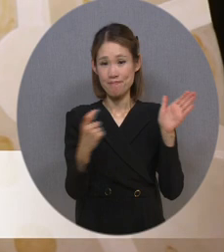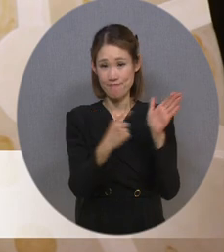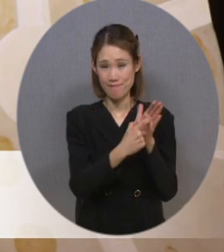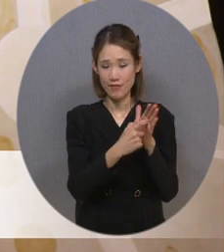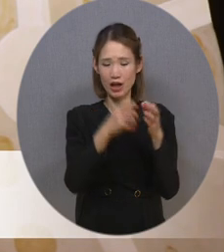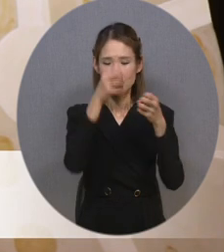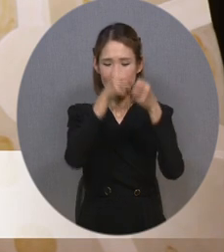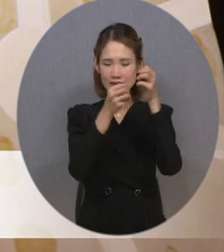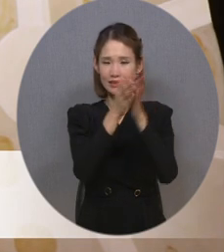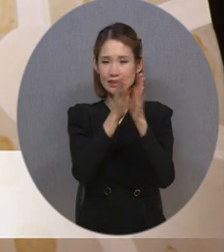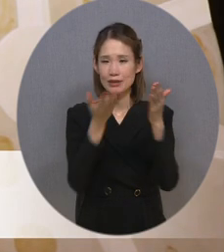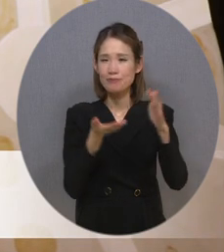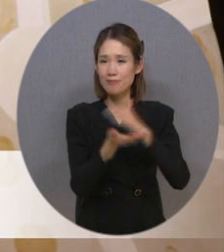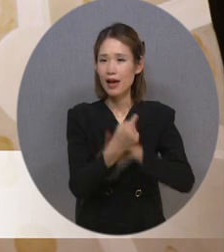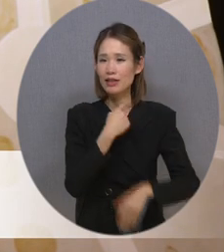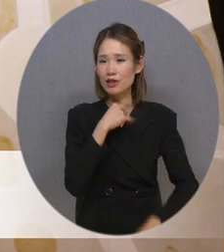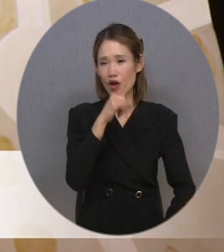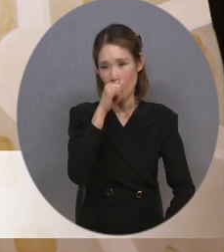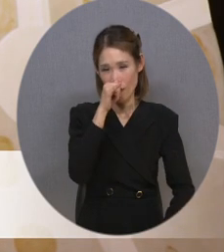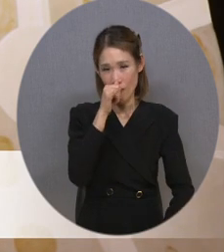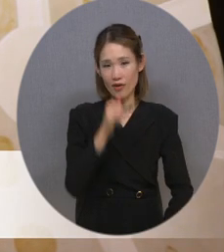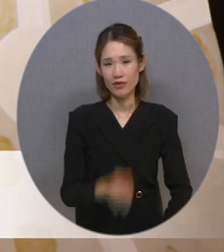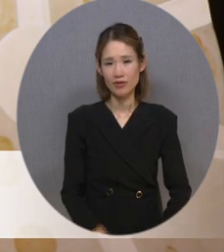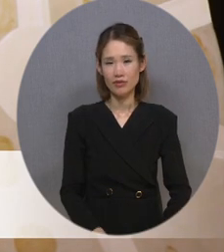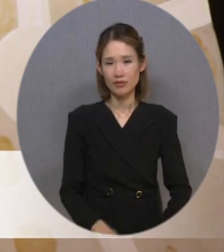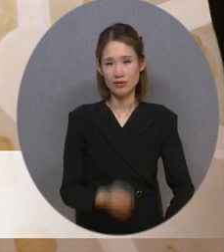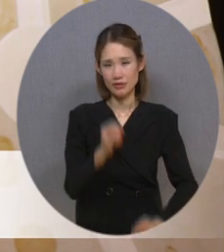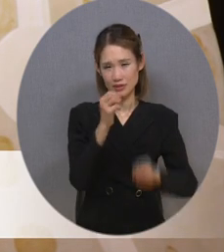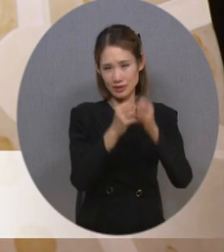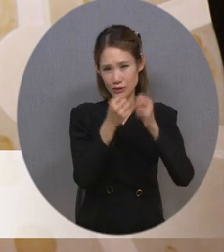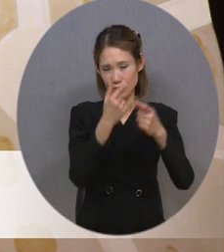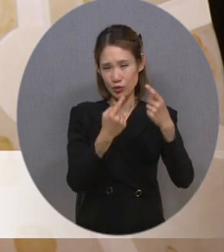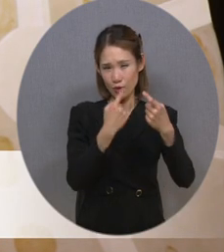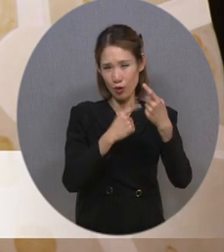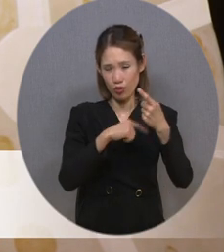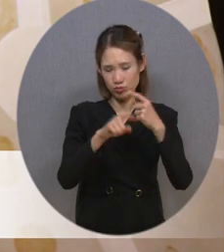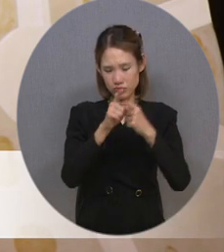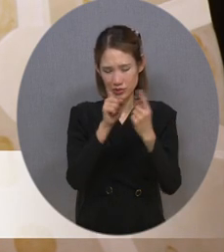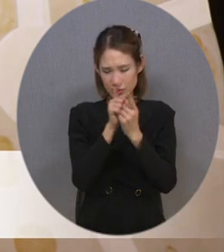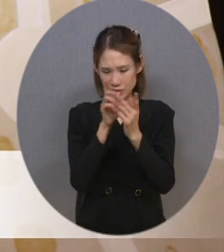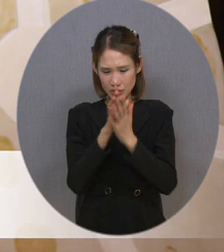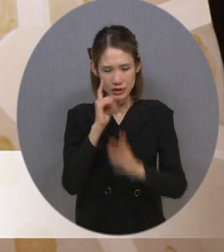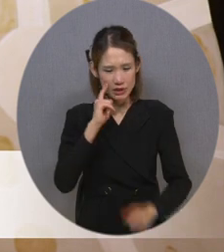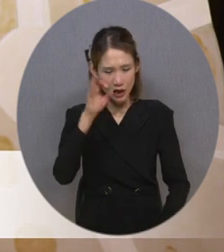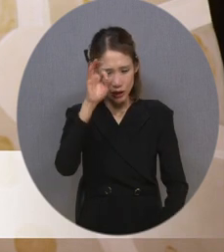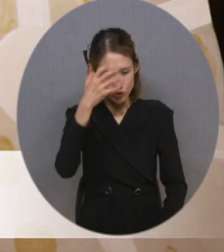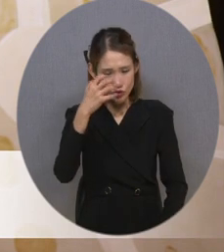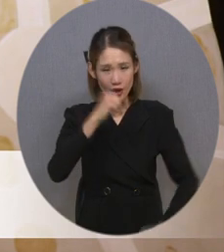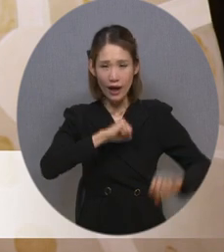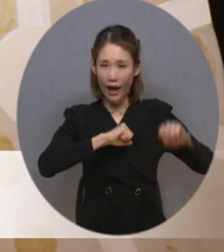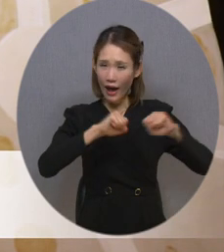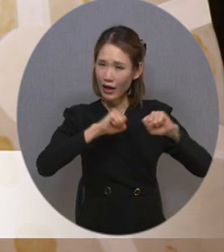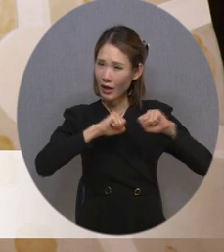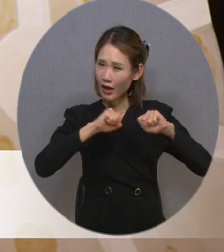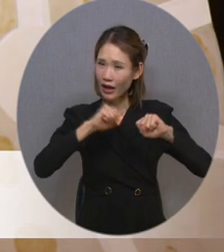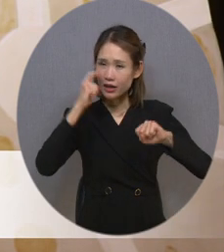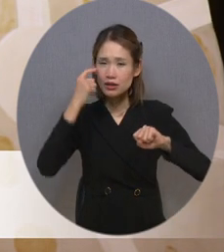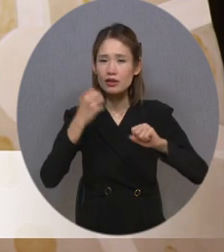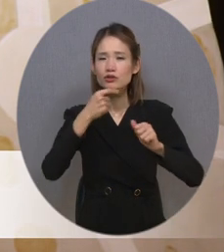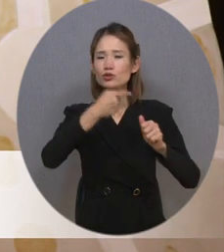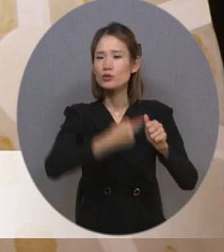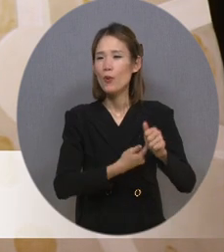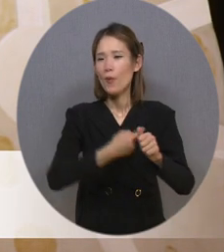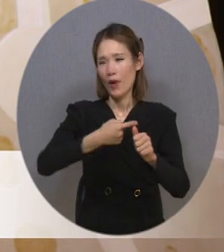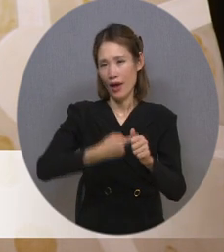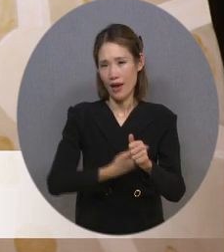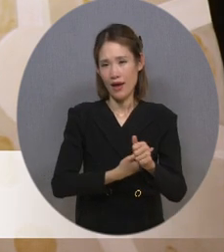내고 했었는데 좀 더 어떤 시보다 좀 직접적인 예술 행위가 없을까라고 생각해서 한 게 또 조각이었습니다.